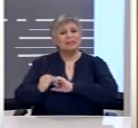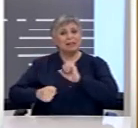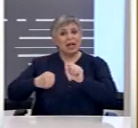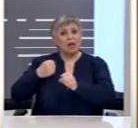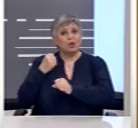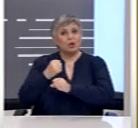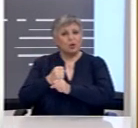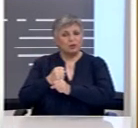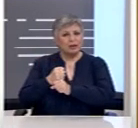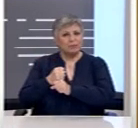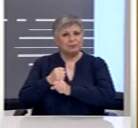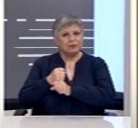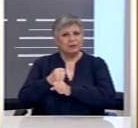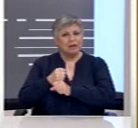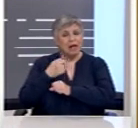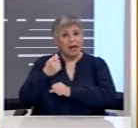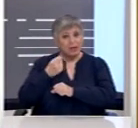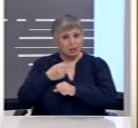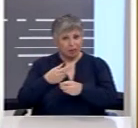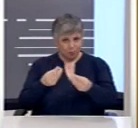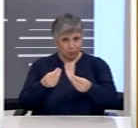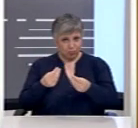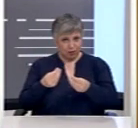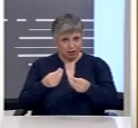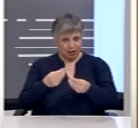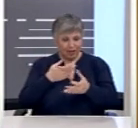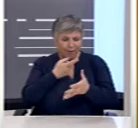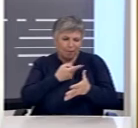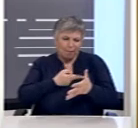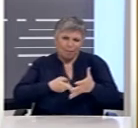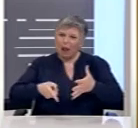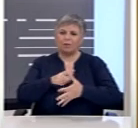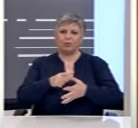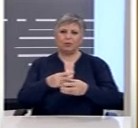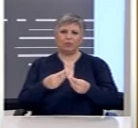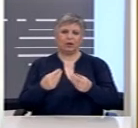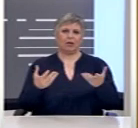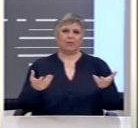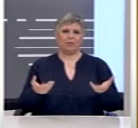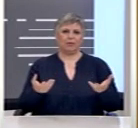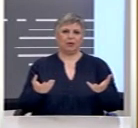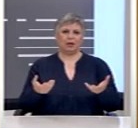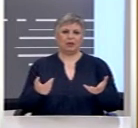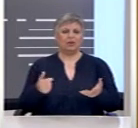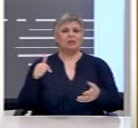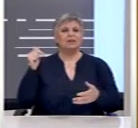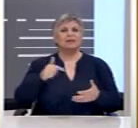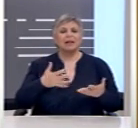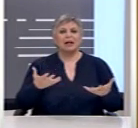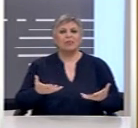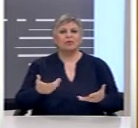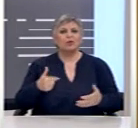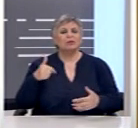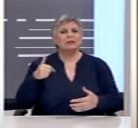πολλά, είναι υπερβολικά πολλά και έχουν διαμορφώσει ένα ιστορικό